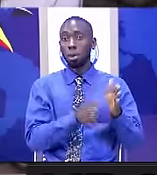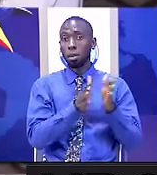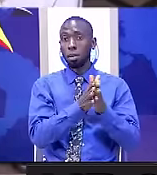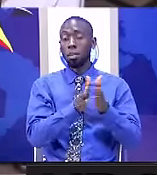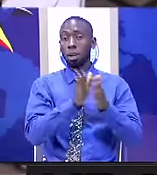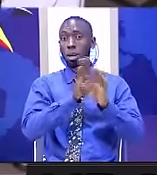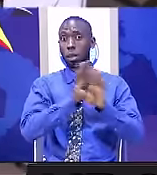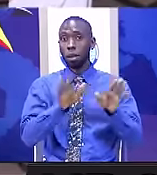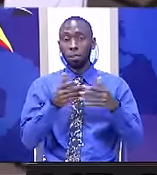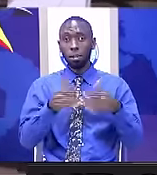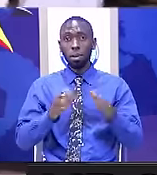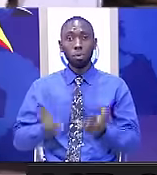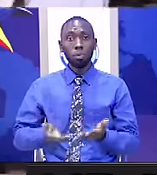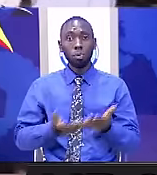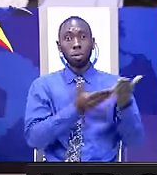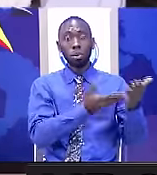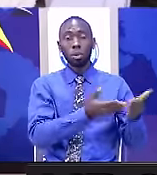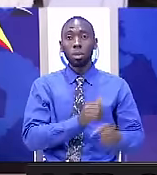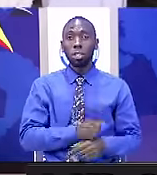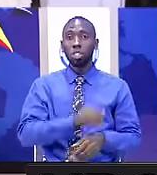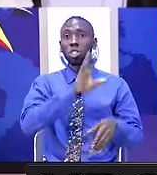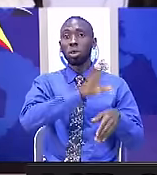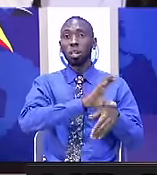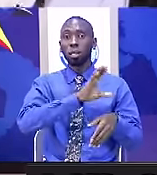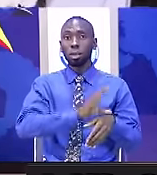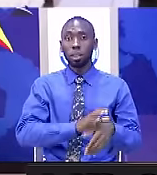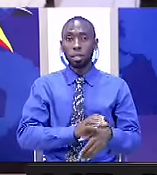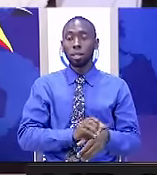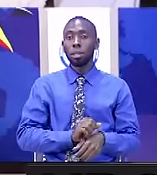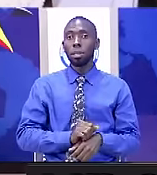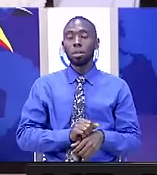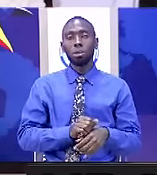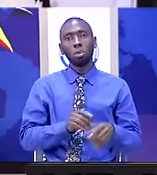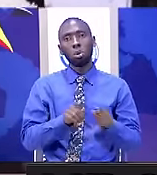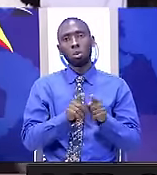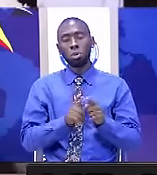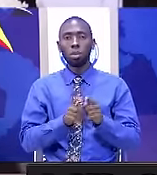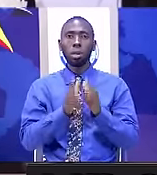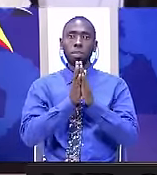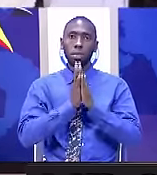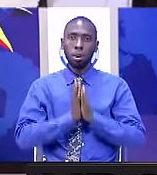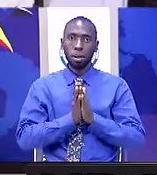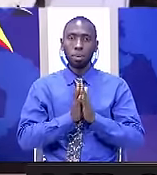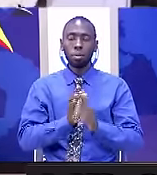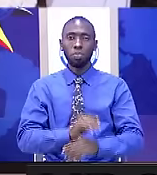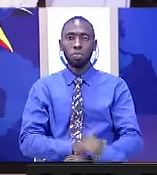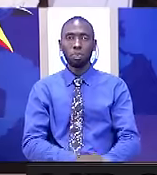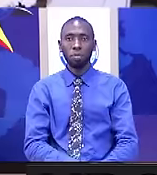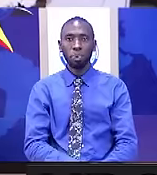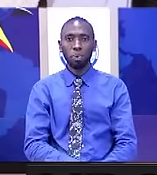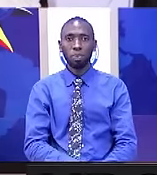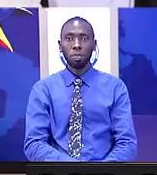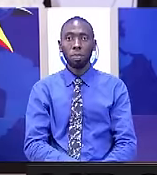mu All Saints Cathedral okubera banga bamusabira.